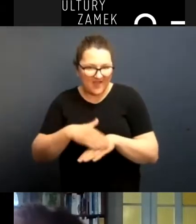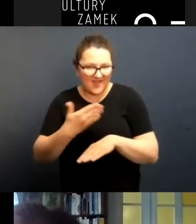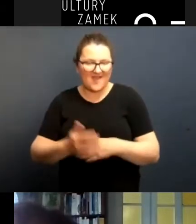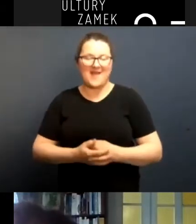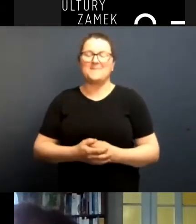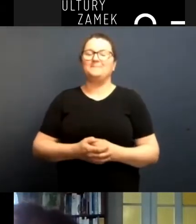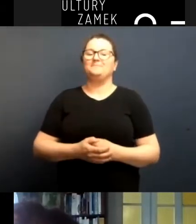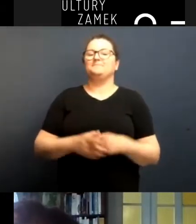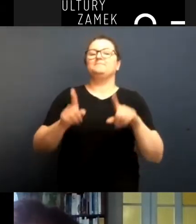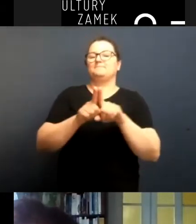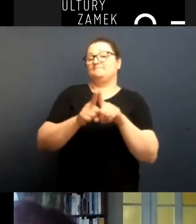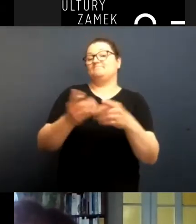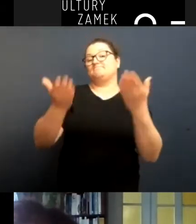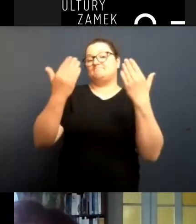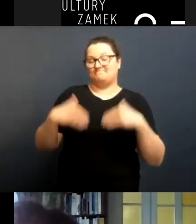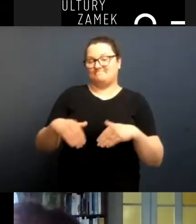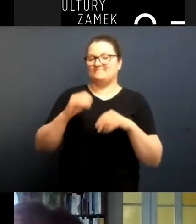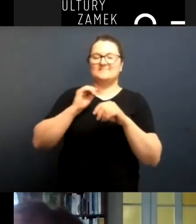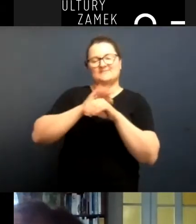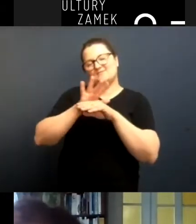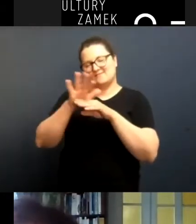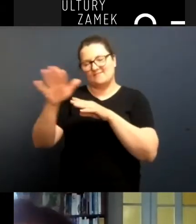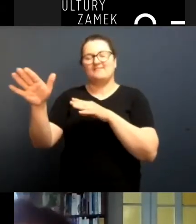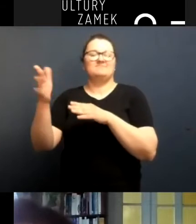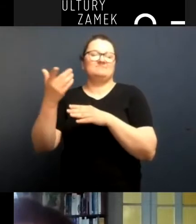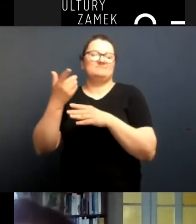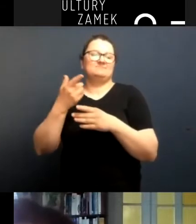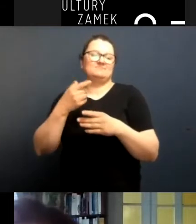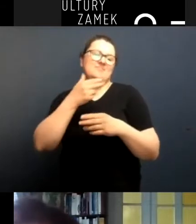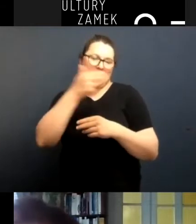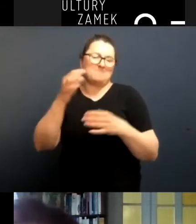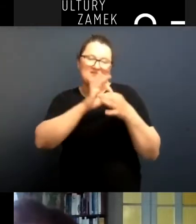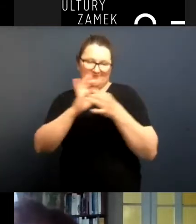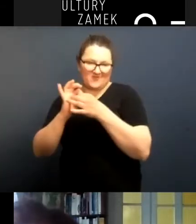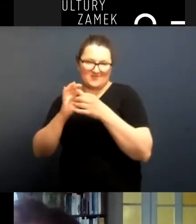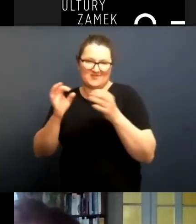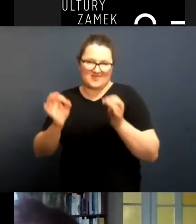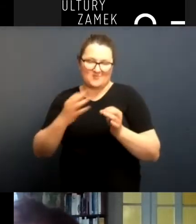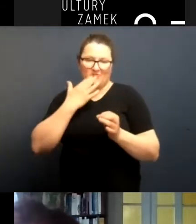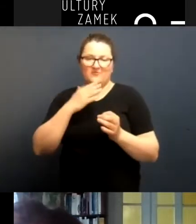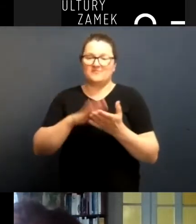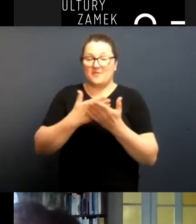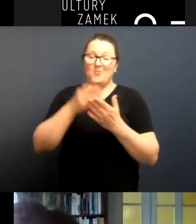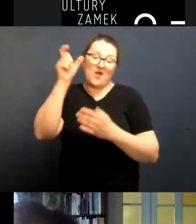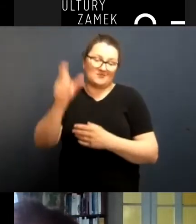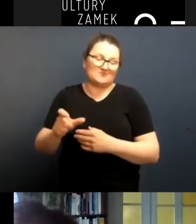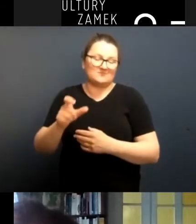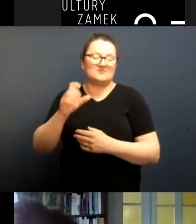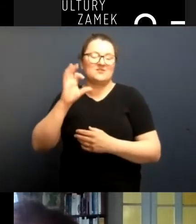Kolejny taki celebrycki wybryk związany z tematem, o którym dzisiaj mówimy, a mianowicie Sofia Loren,